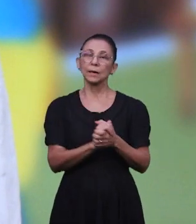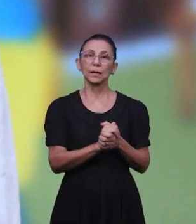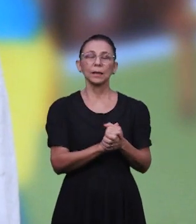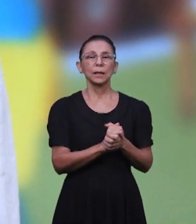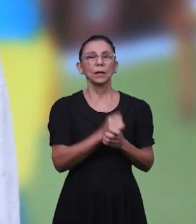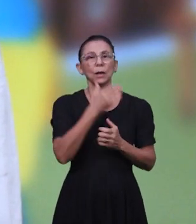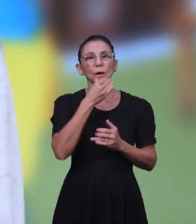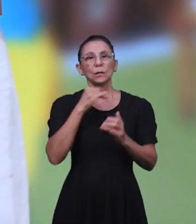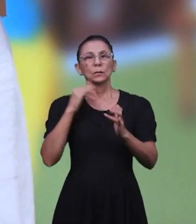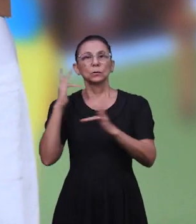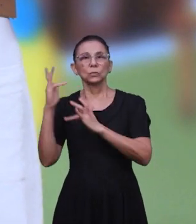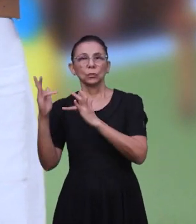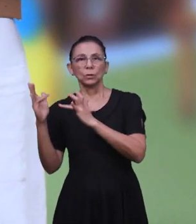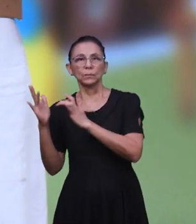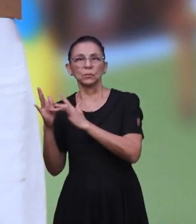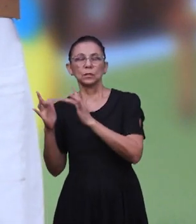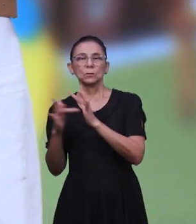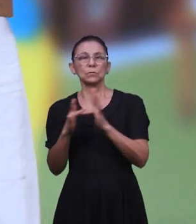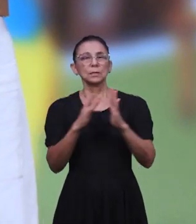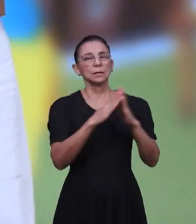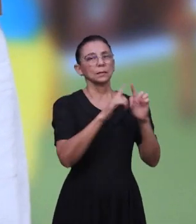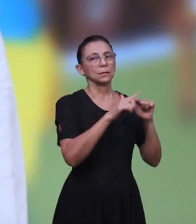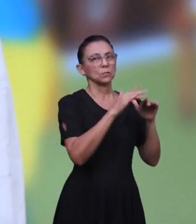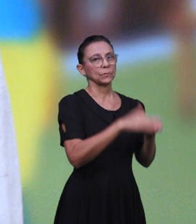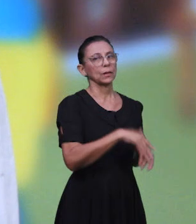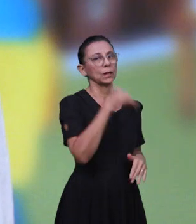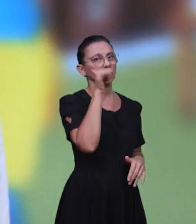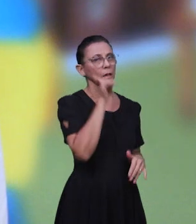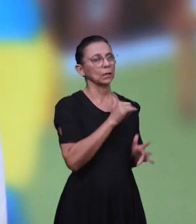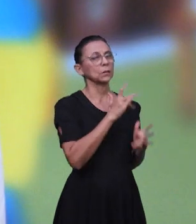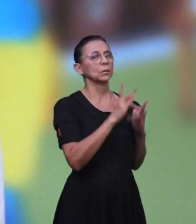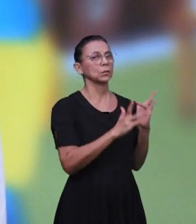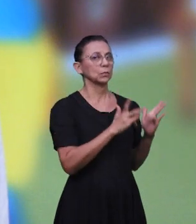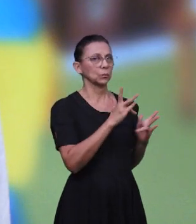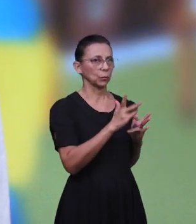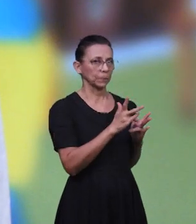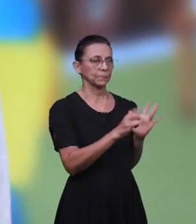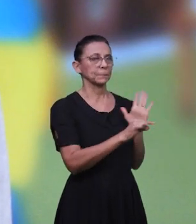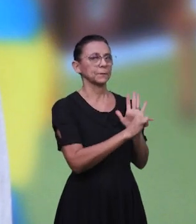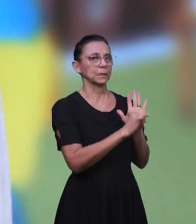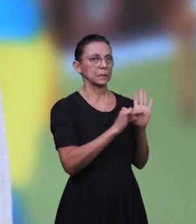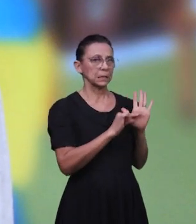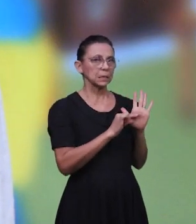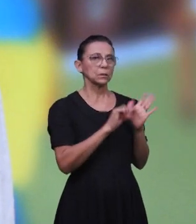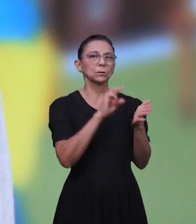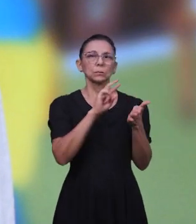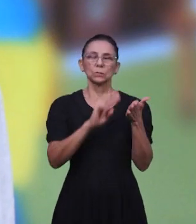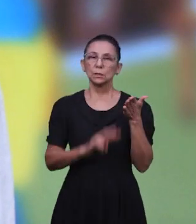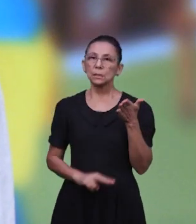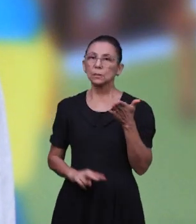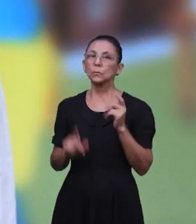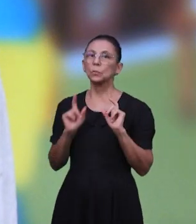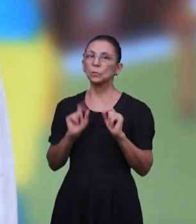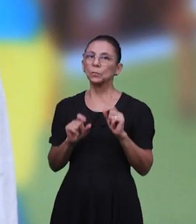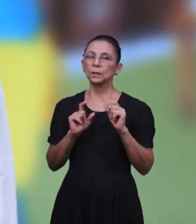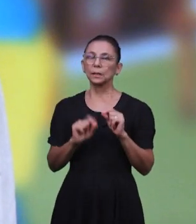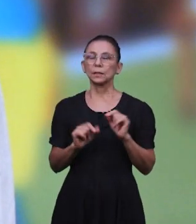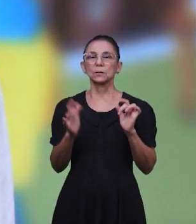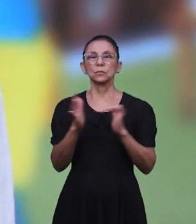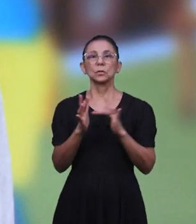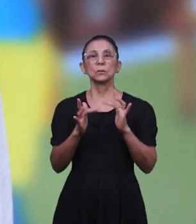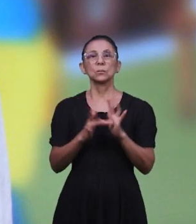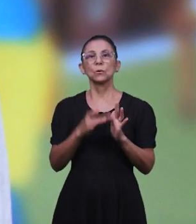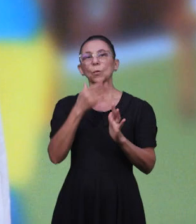dialogues, conversations entre le fiancé Jésus et sa fiancée, qui est l'Église fidèle. Ce verset que nous venons de lire, le